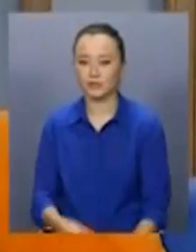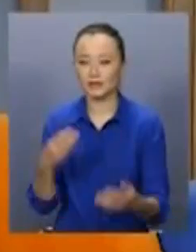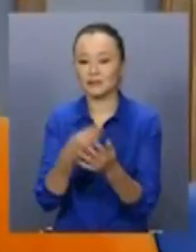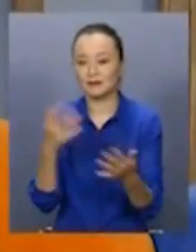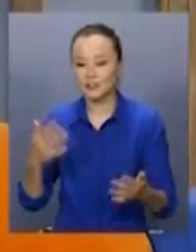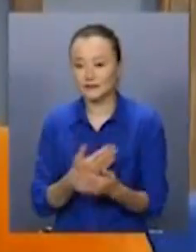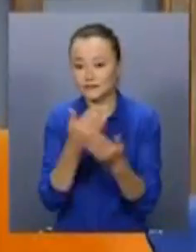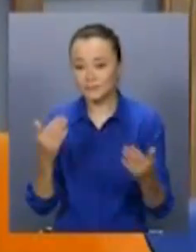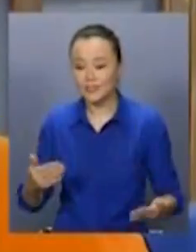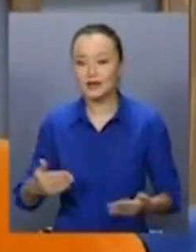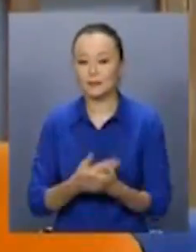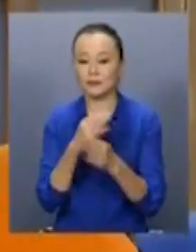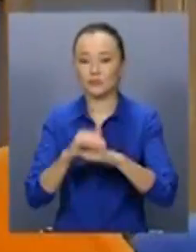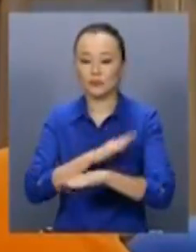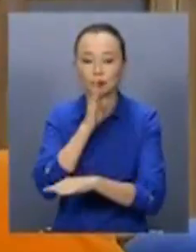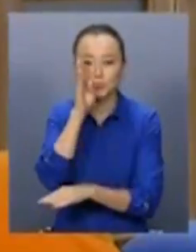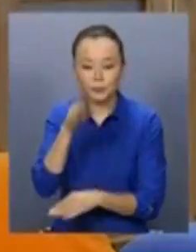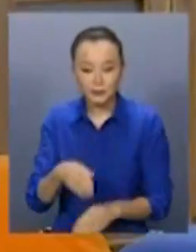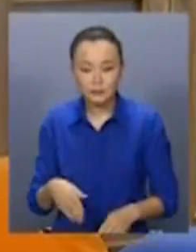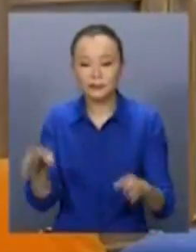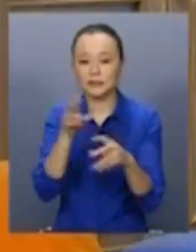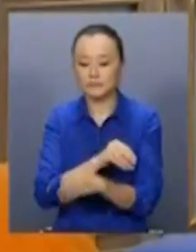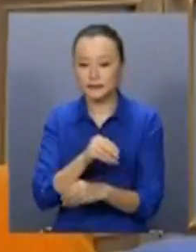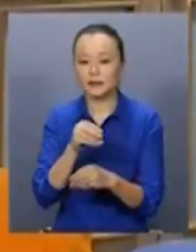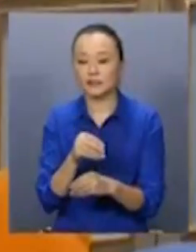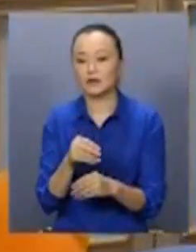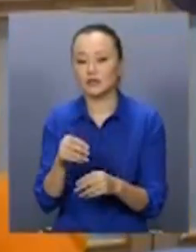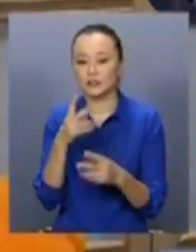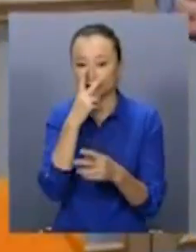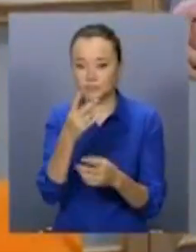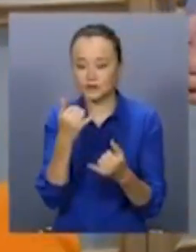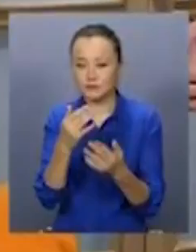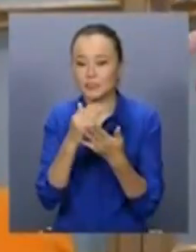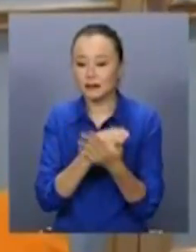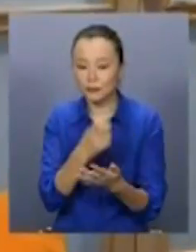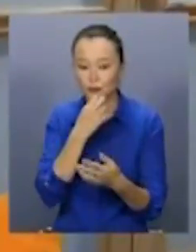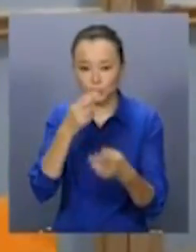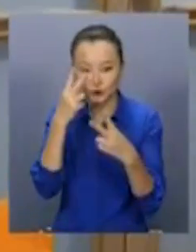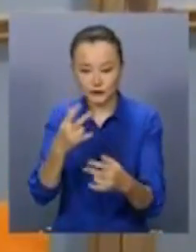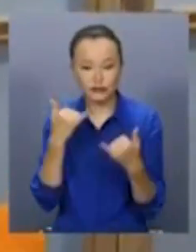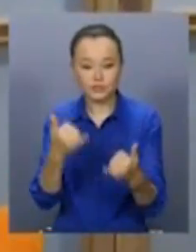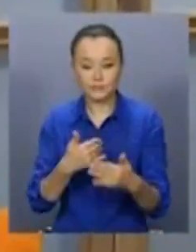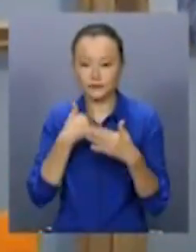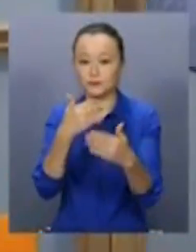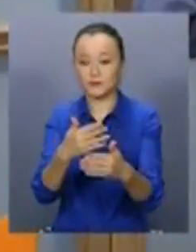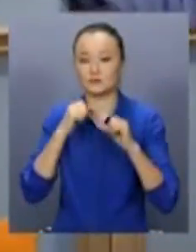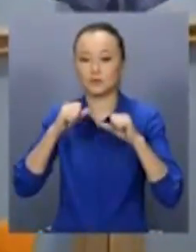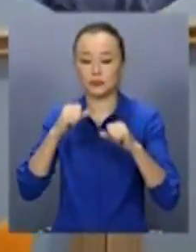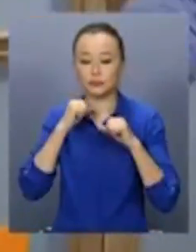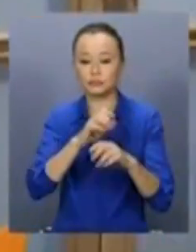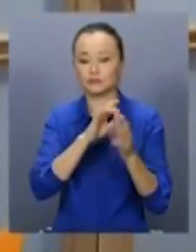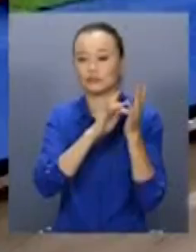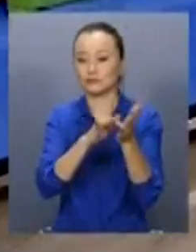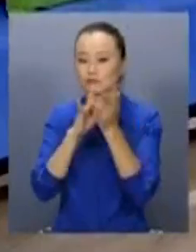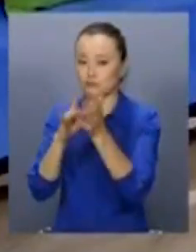Қымбатты көрермен, тағы да қайырлы таң. Сіздер Күліп Оян бағдарламасын тамашалап отырсыздар. Ал біз қазір сіздермен бірге спорт әлеміне саяхат